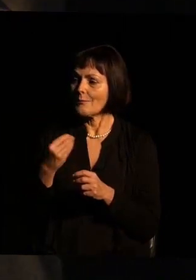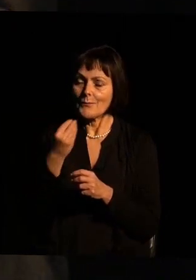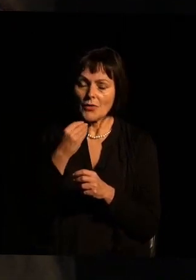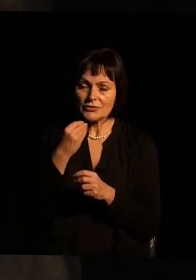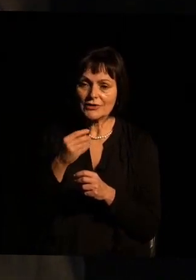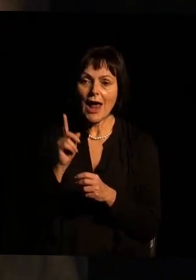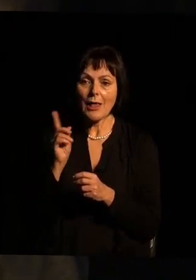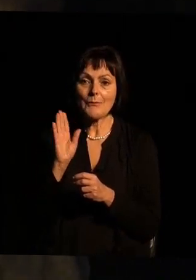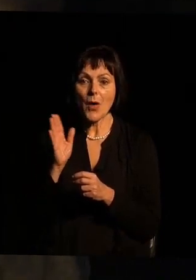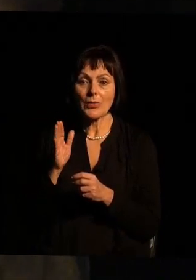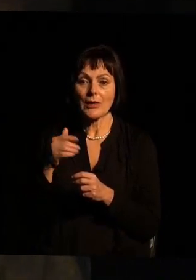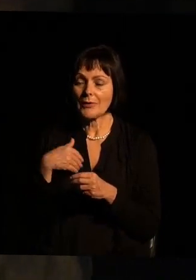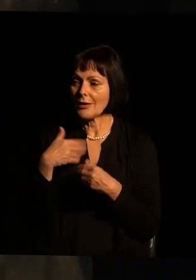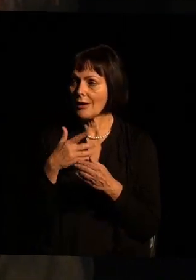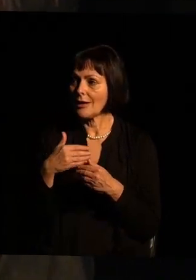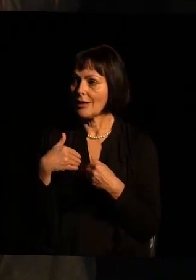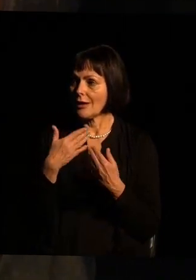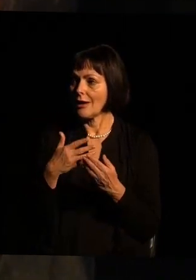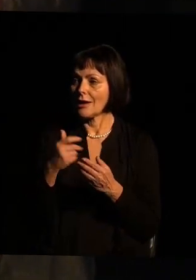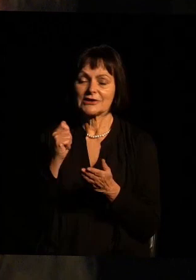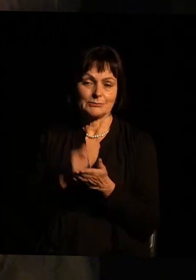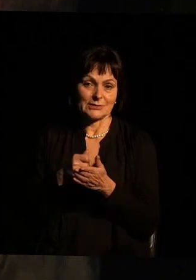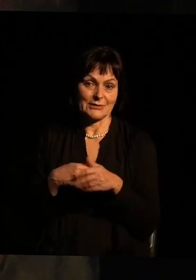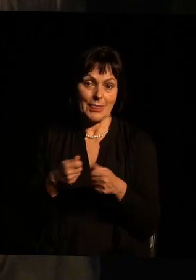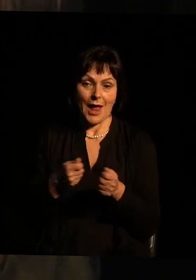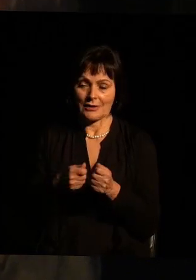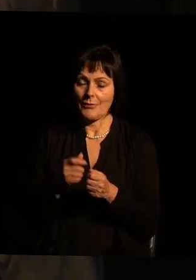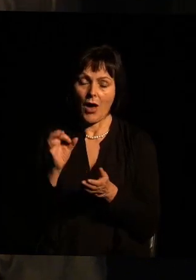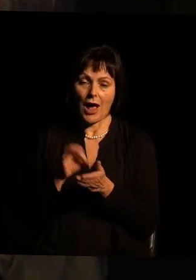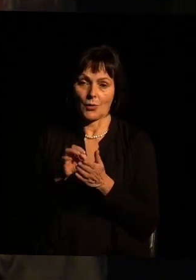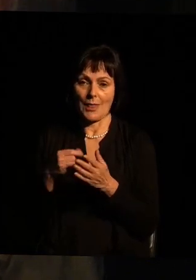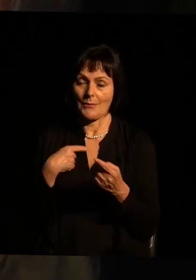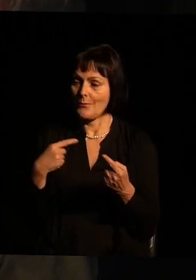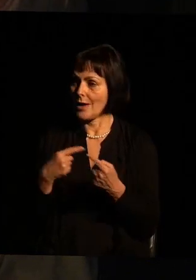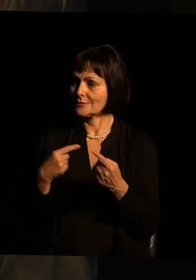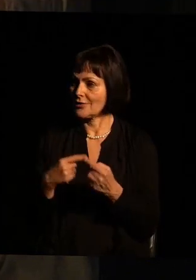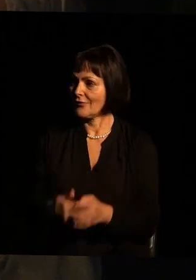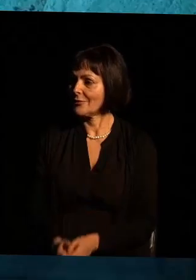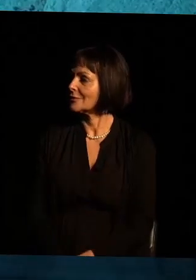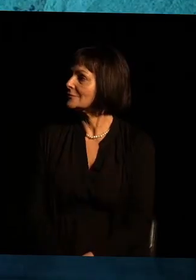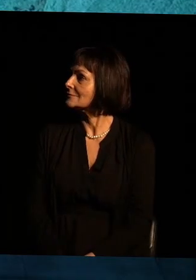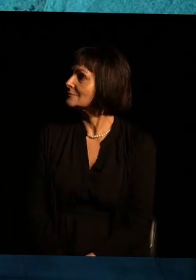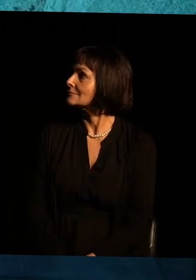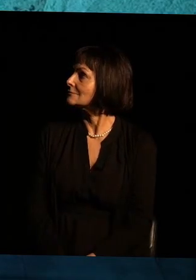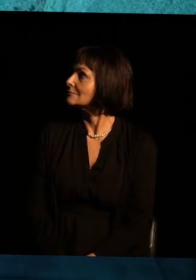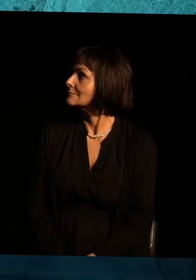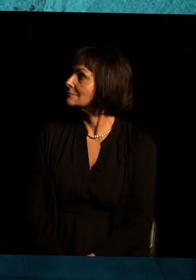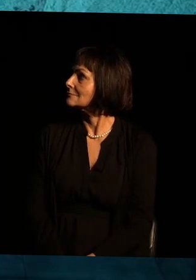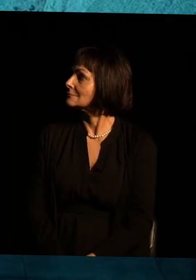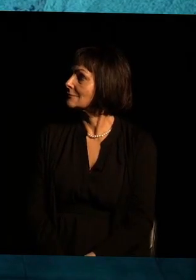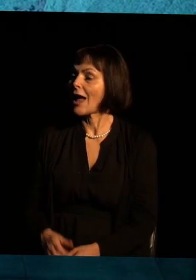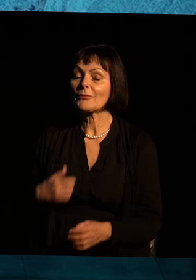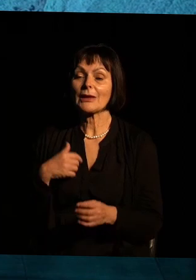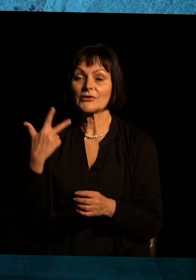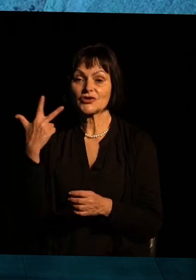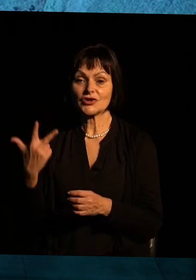po ten, ale później nam to, mi to odsprzedali, bo akurat na mnie pasował ten strój. No taka prawdziwa rewolucja to 3 lata